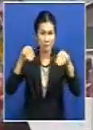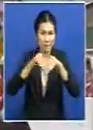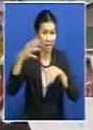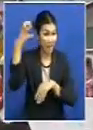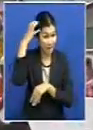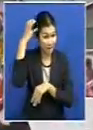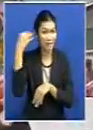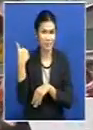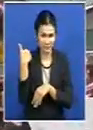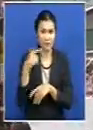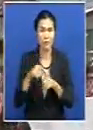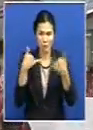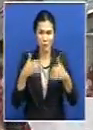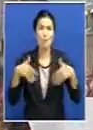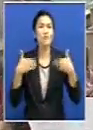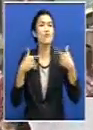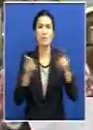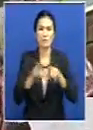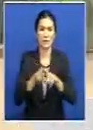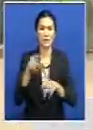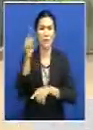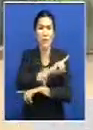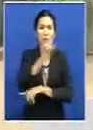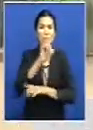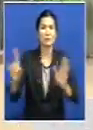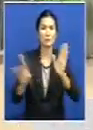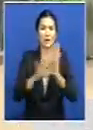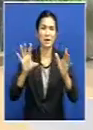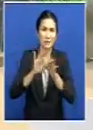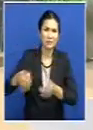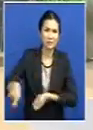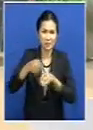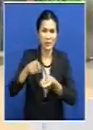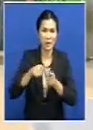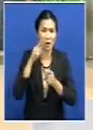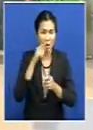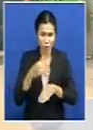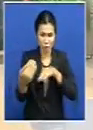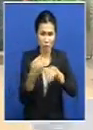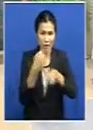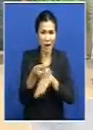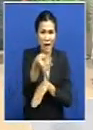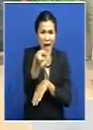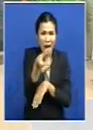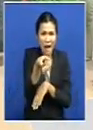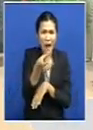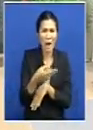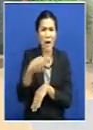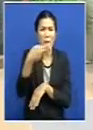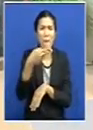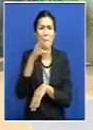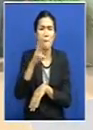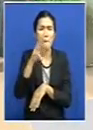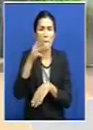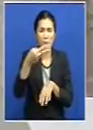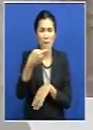6,10ค่ะเพราะว่าที่นั่นก็จัดวันสุดท้ายของงานประเพณีถนนข้าวเมริมโขบึงกาสงกรานต์